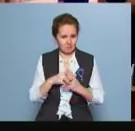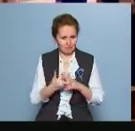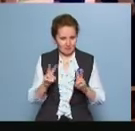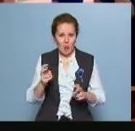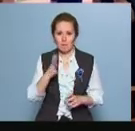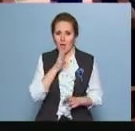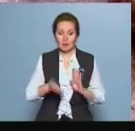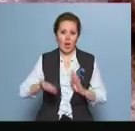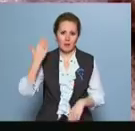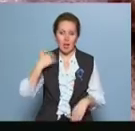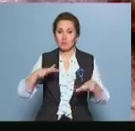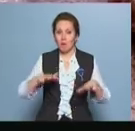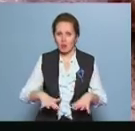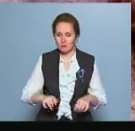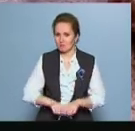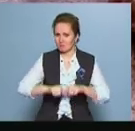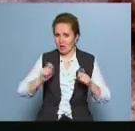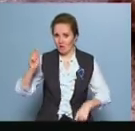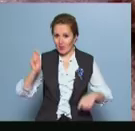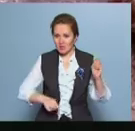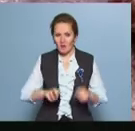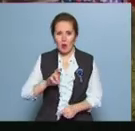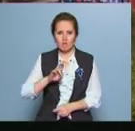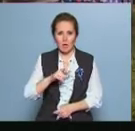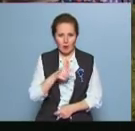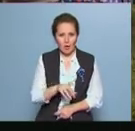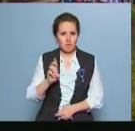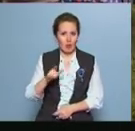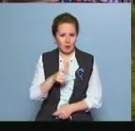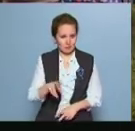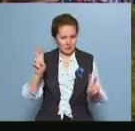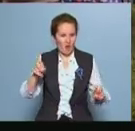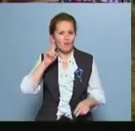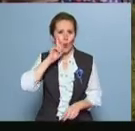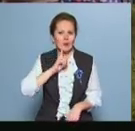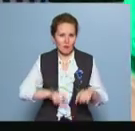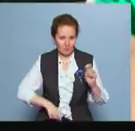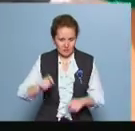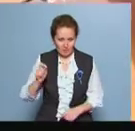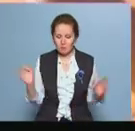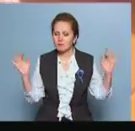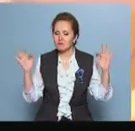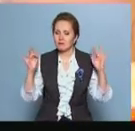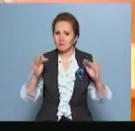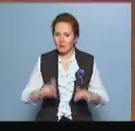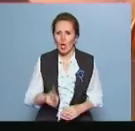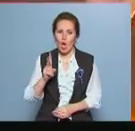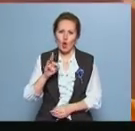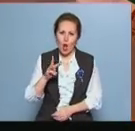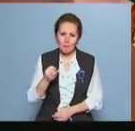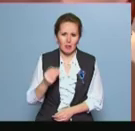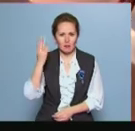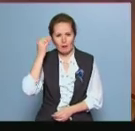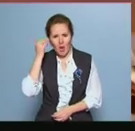местные раскрутили вкусный фестиваль «Бык-бык». Чтобы сразиться в кулинарном поединке, в удмуртскую деревню приезжают коми, татары, башкиры,